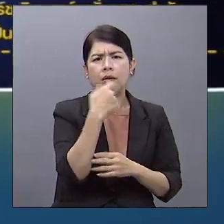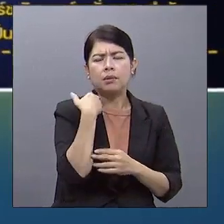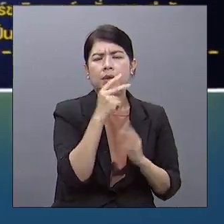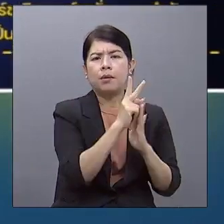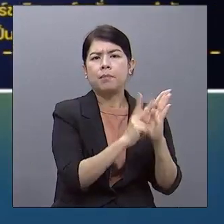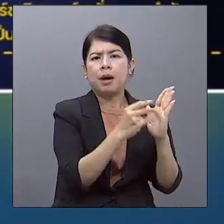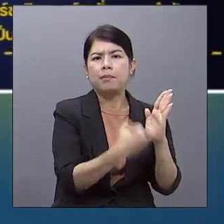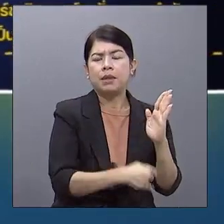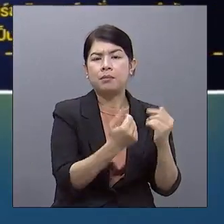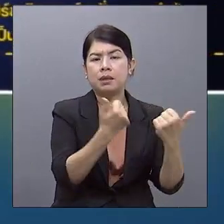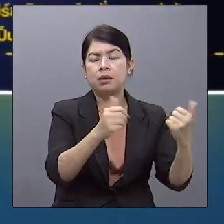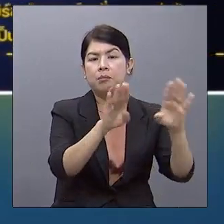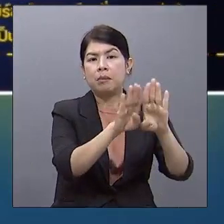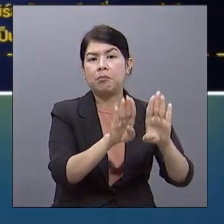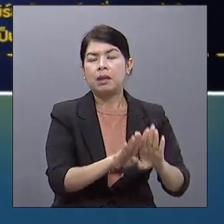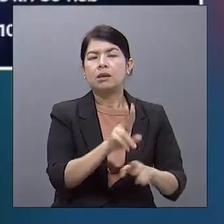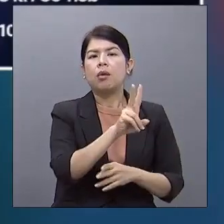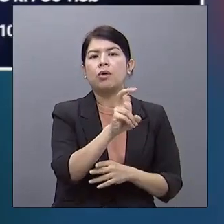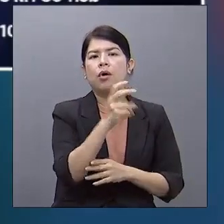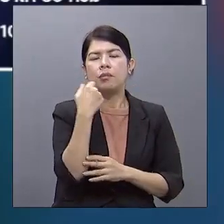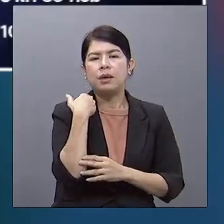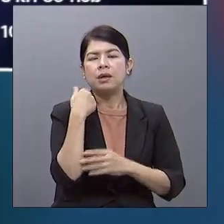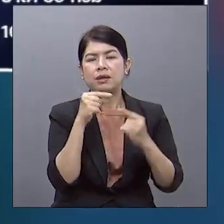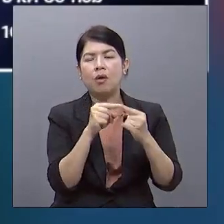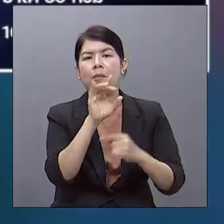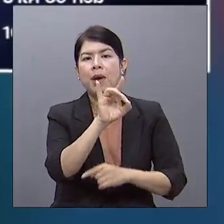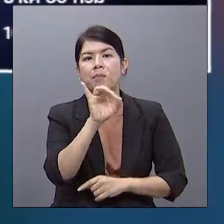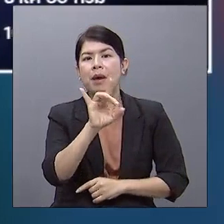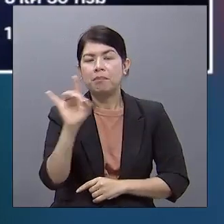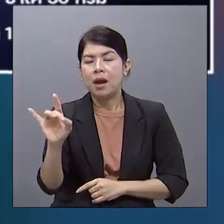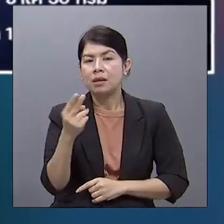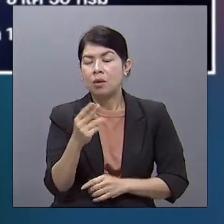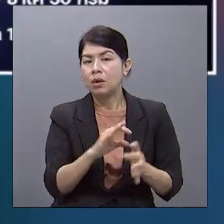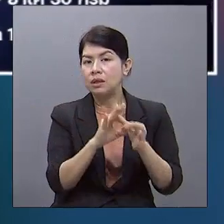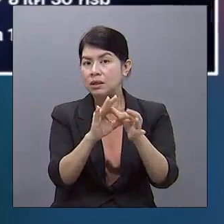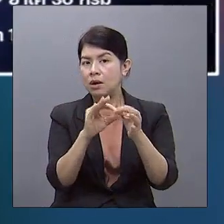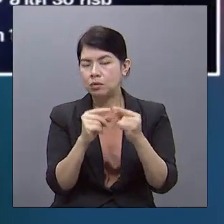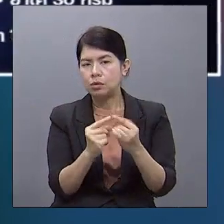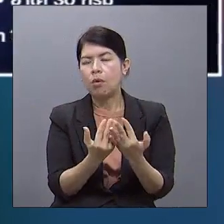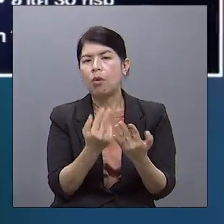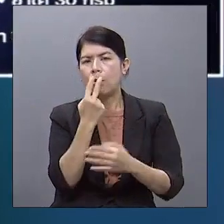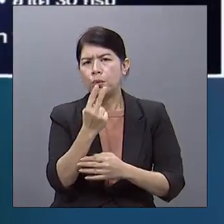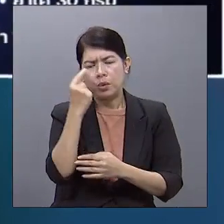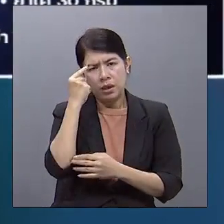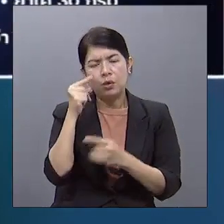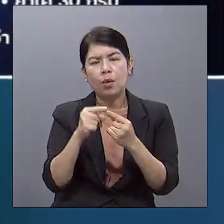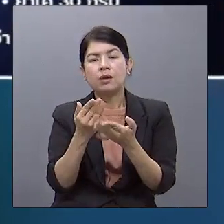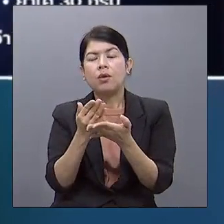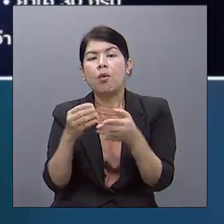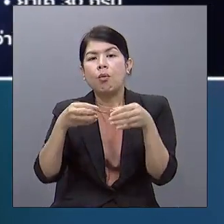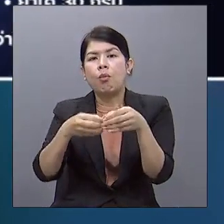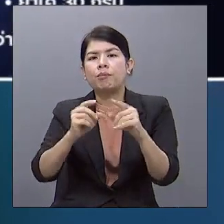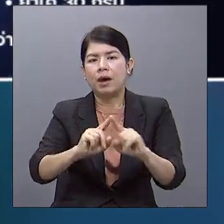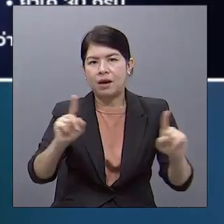ในจำนวนนี้จะมีเว็บไซต์พนันออนไลน์มาเก๊า 888หรือไม่สันนิษฐานว่าอยู่คนละเครือข่ายกันครับ